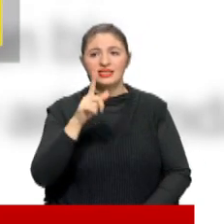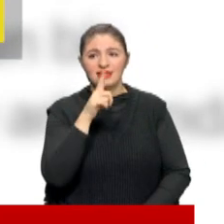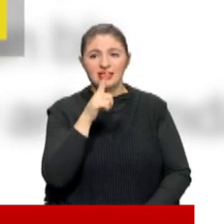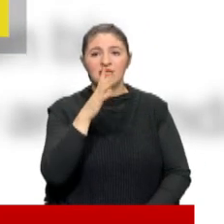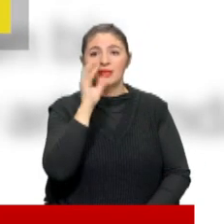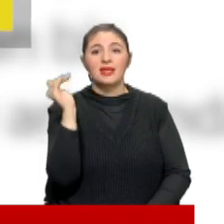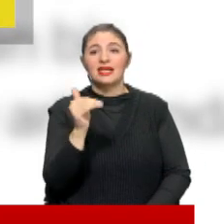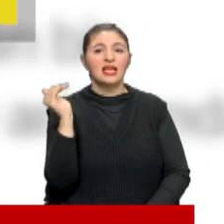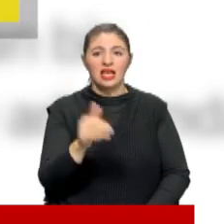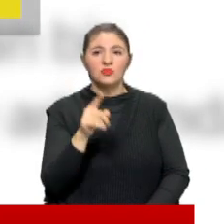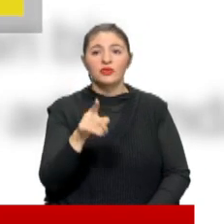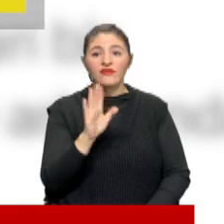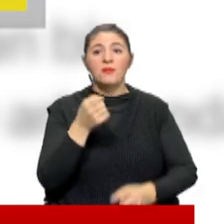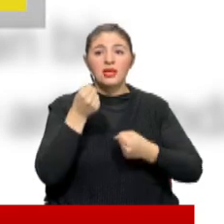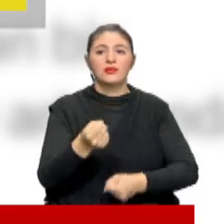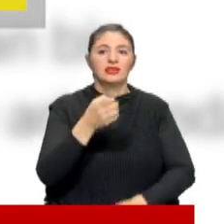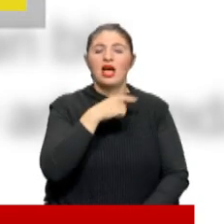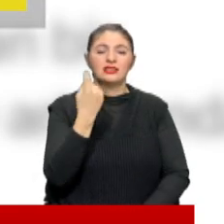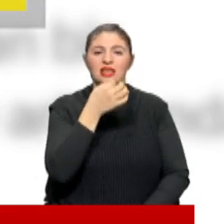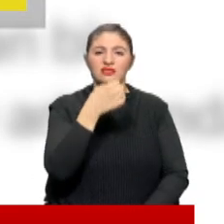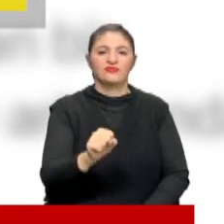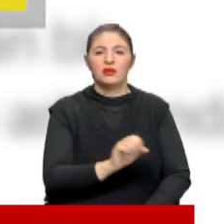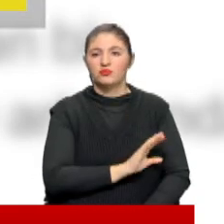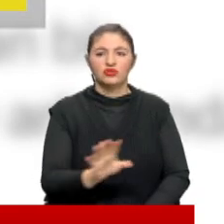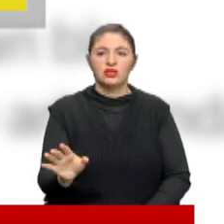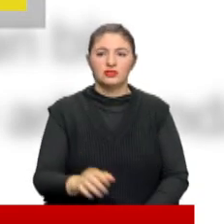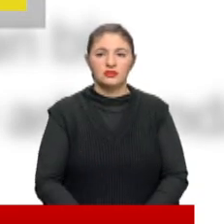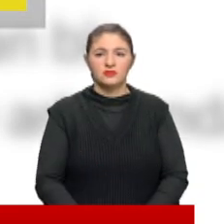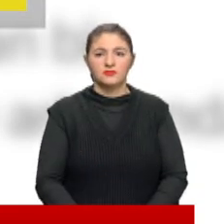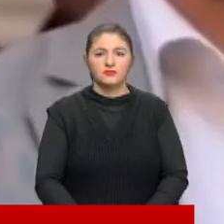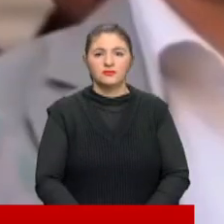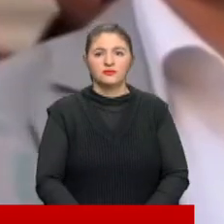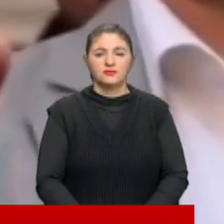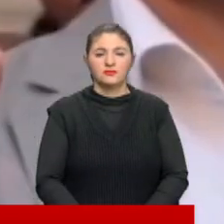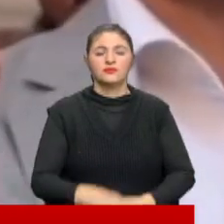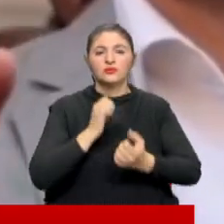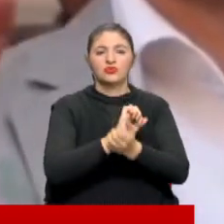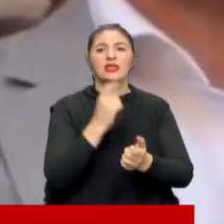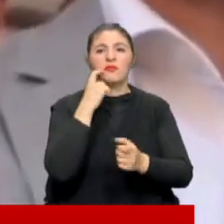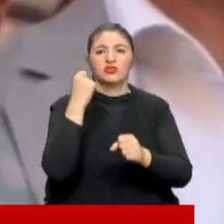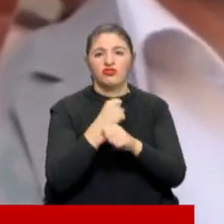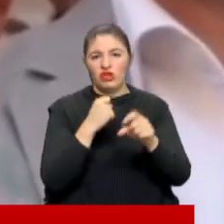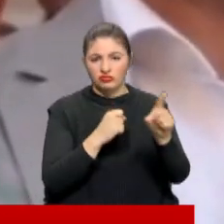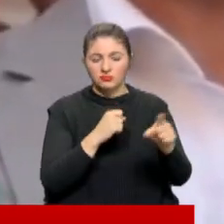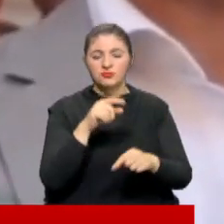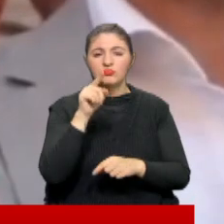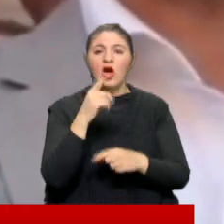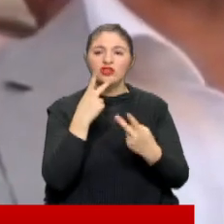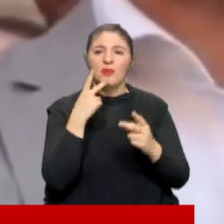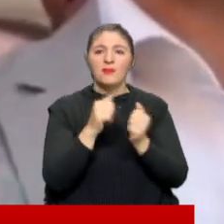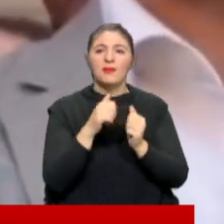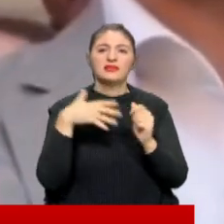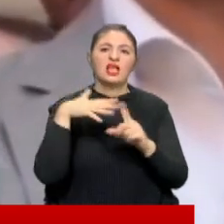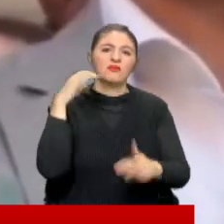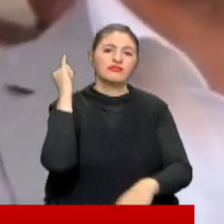sesinin kimden gelirse gelsin bu defa bastırılmasına asla izin vermeyeceğiz tutuklu Selahattin Demirtaş bu açıklamayla